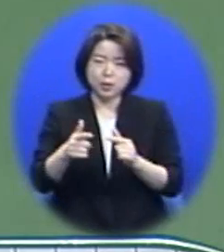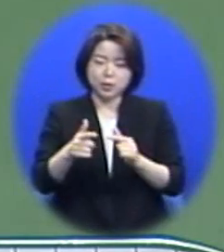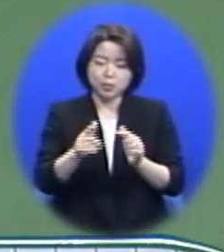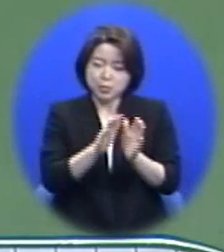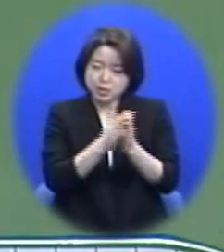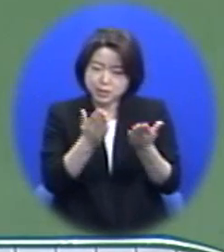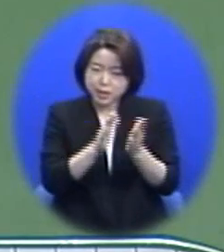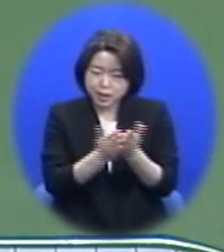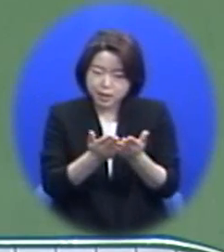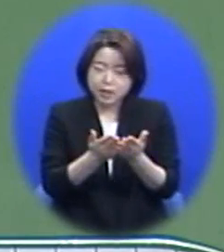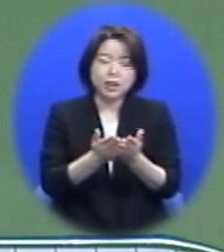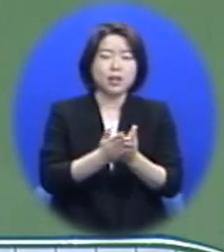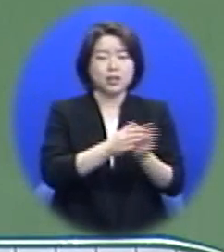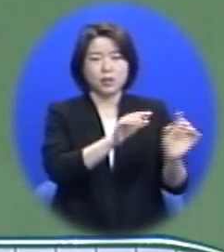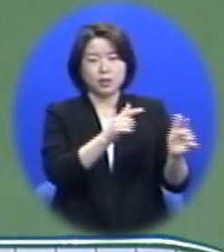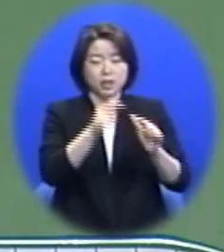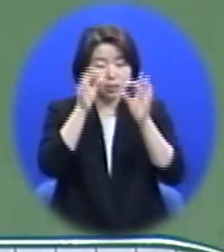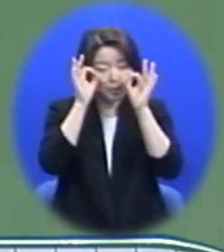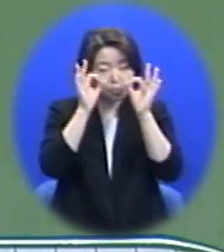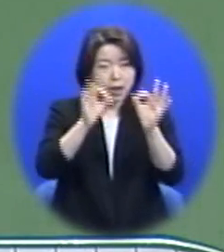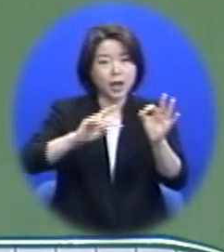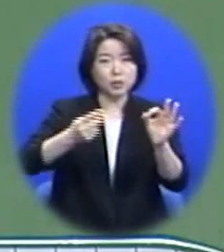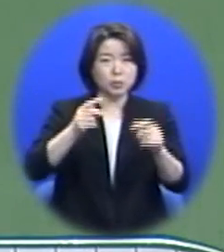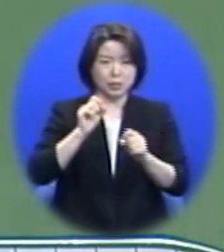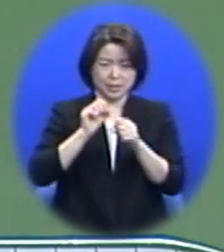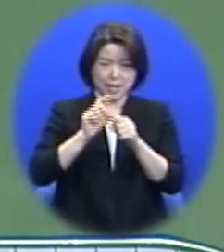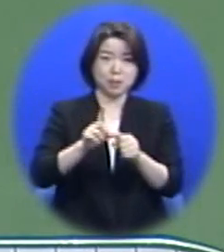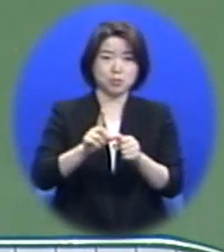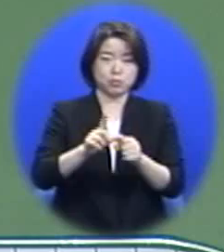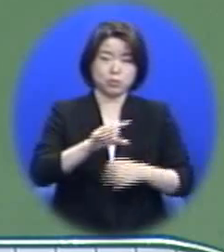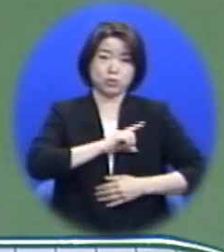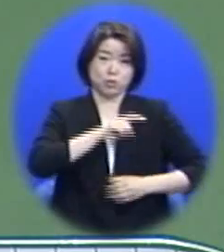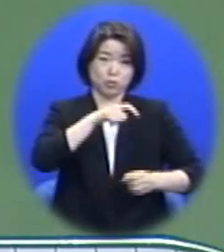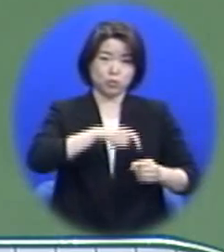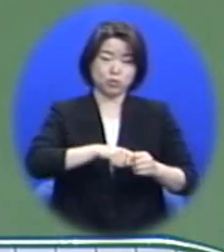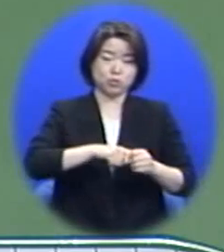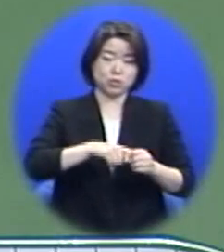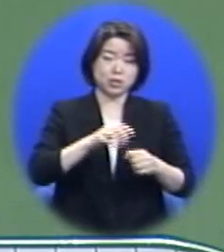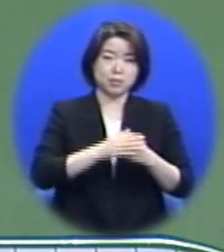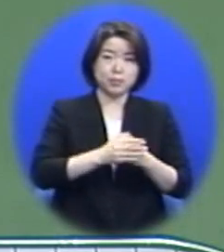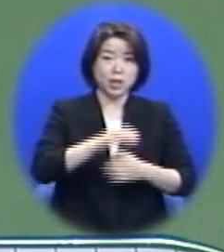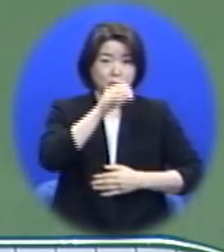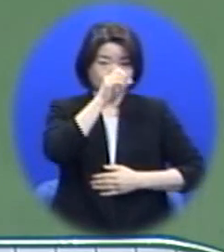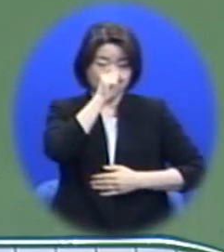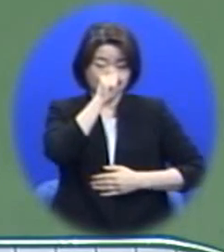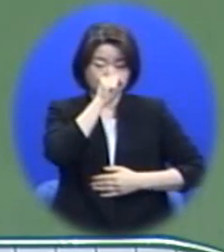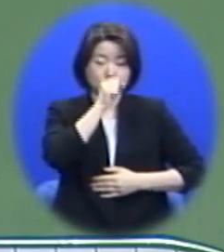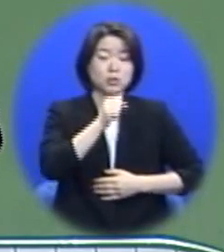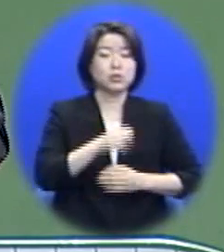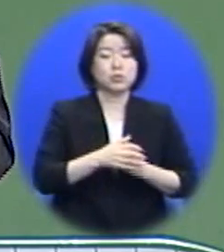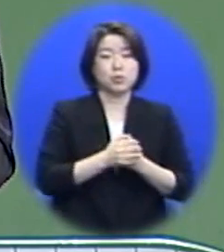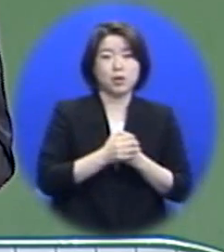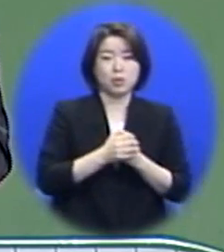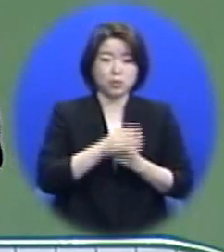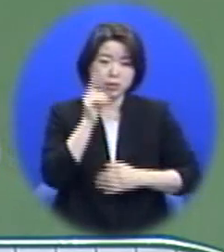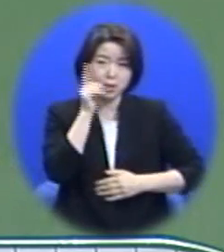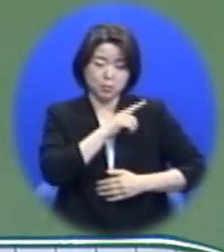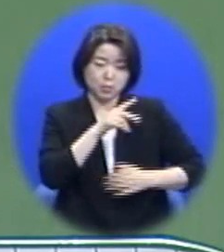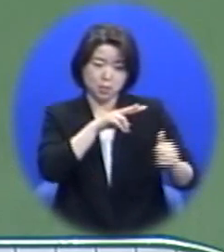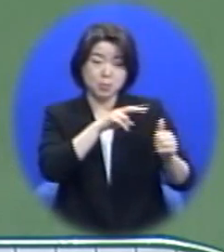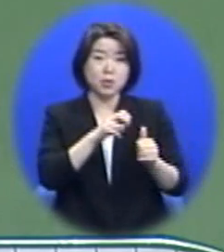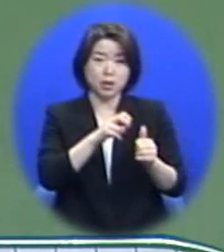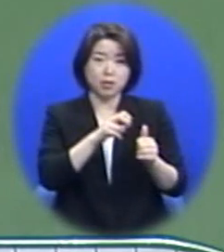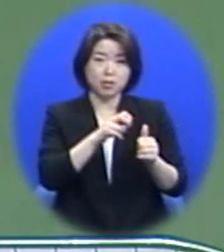보든 소설을 보든 대부분의 주제가 권선징악이 있아요 그러니 뭐 이상할 내용도